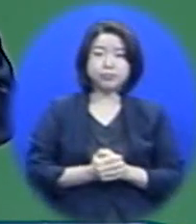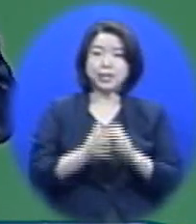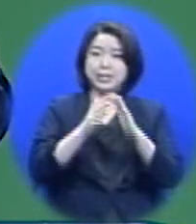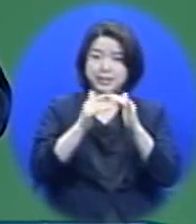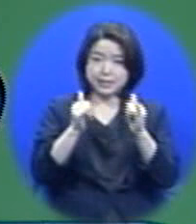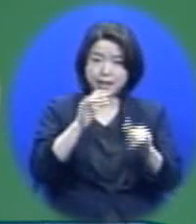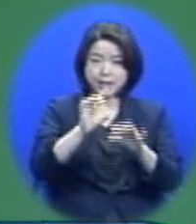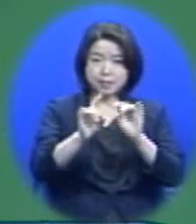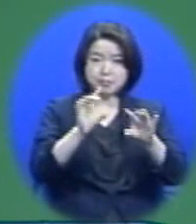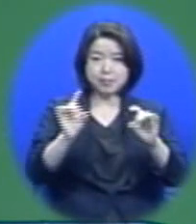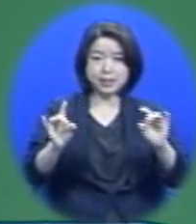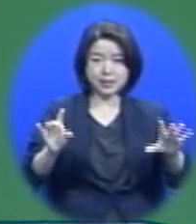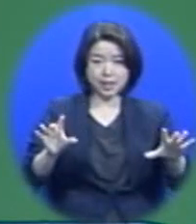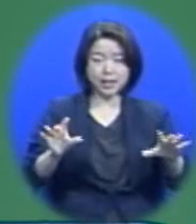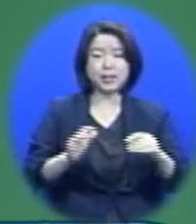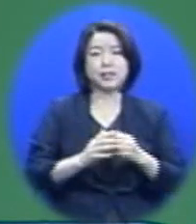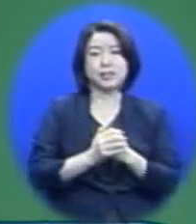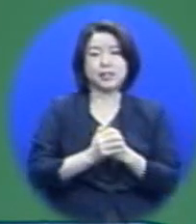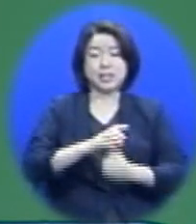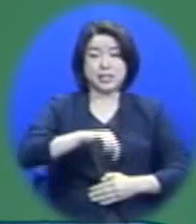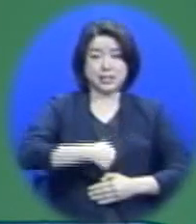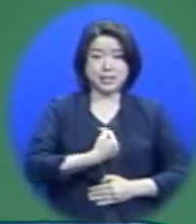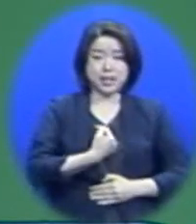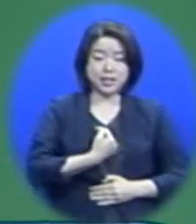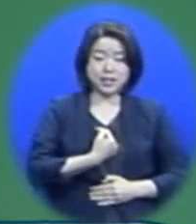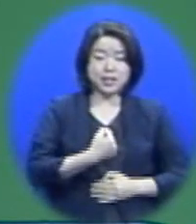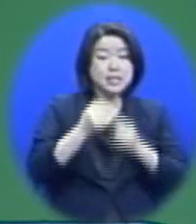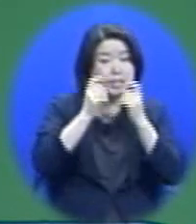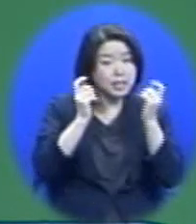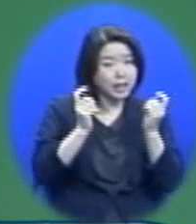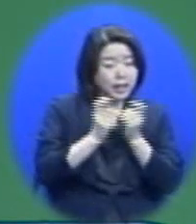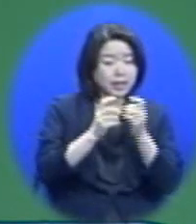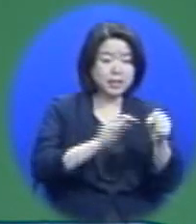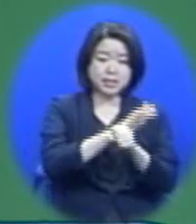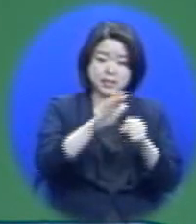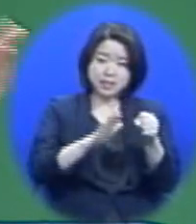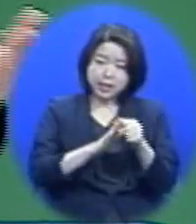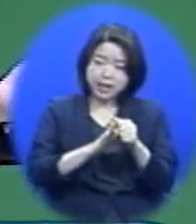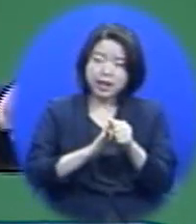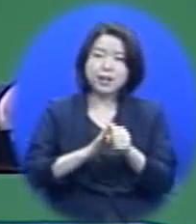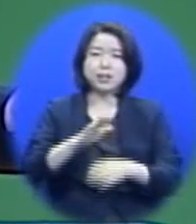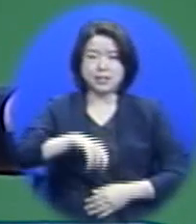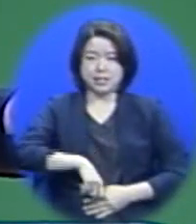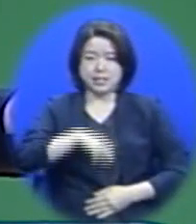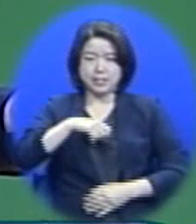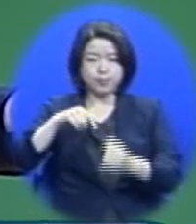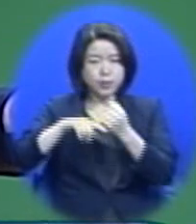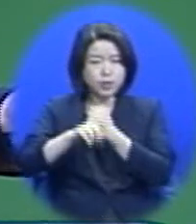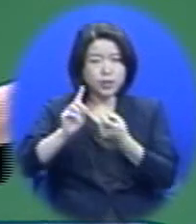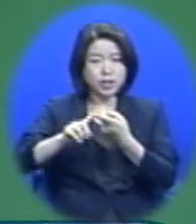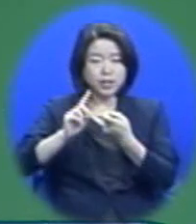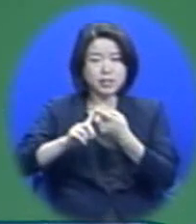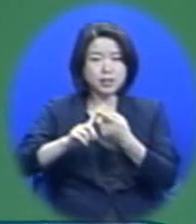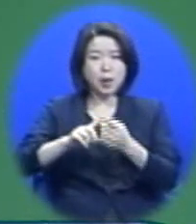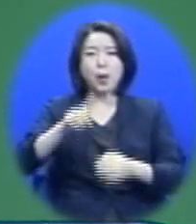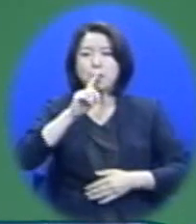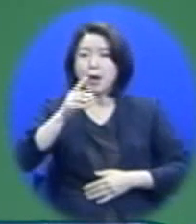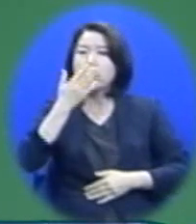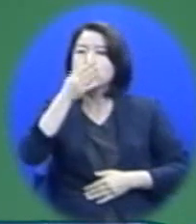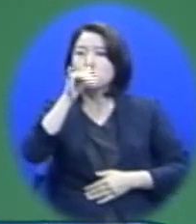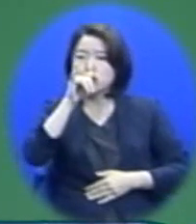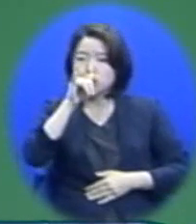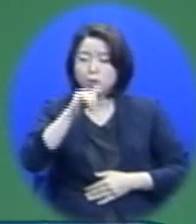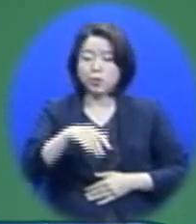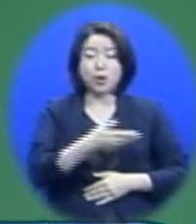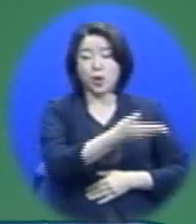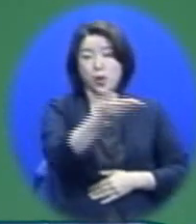사람들마다 다 제각각 자기 나름대로의 사랑과 정의에 대해서 할 말들이 있어요. 여러분들에게도 이 시간